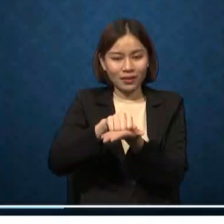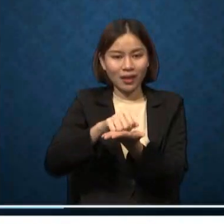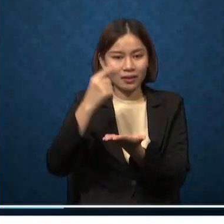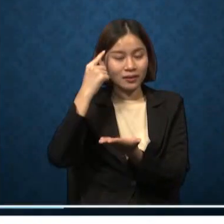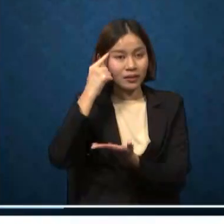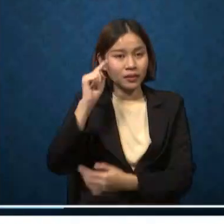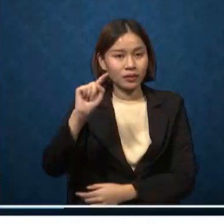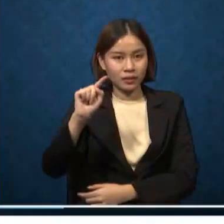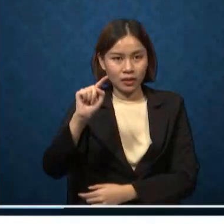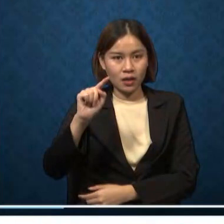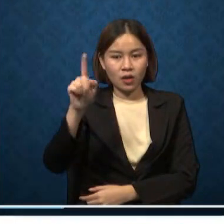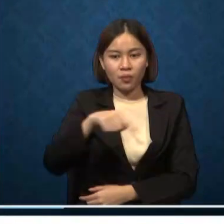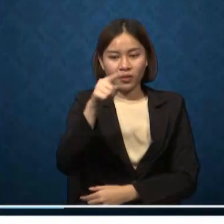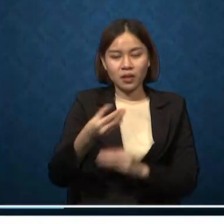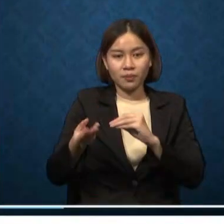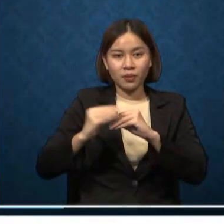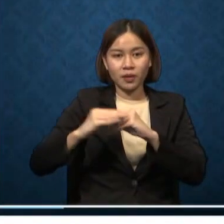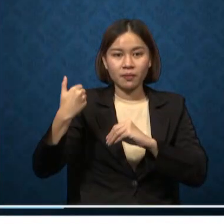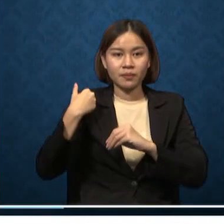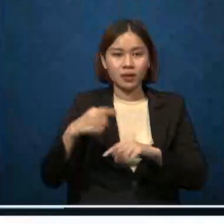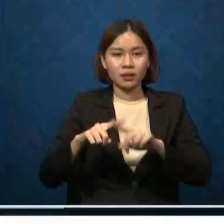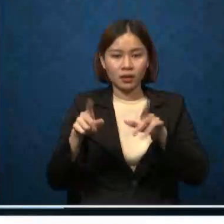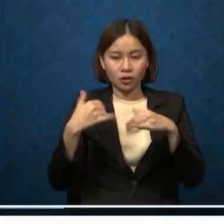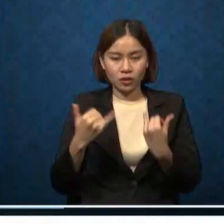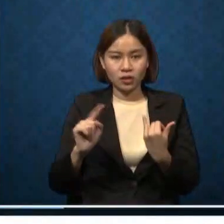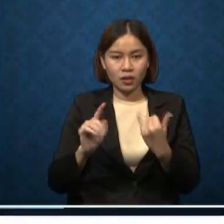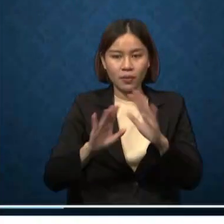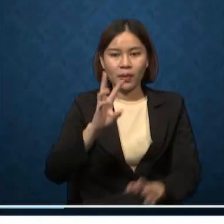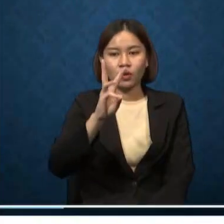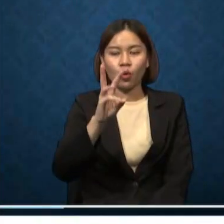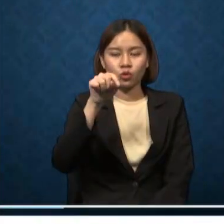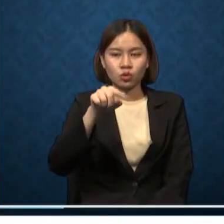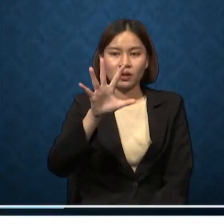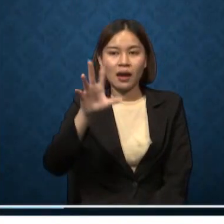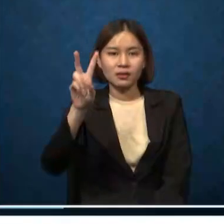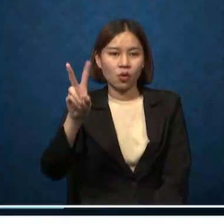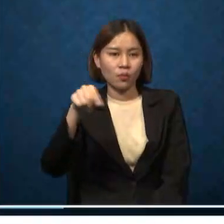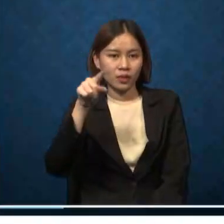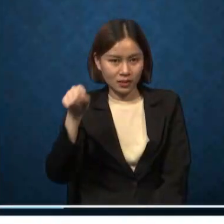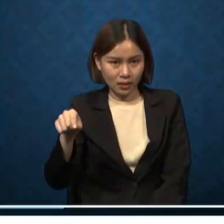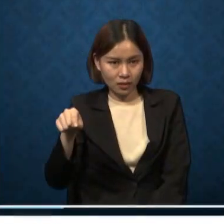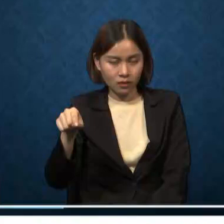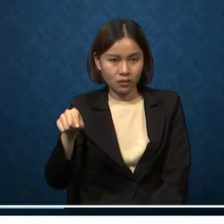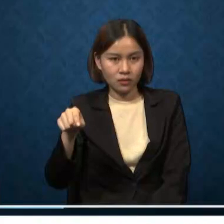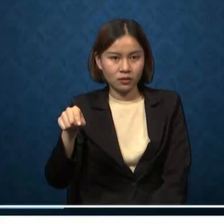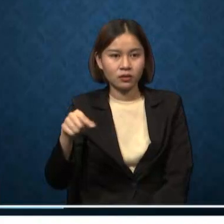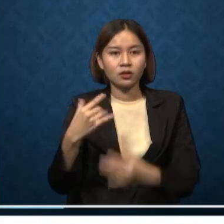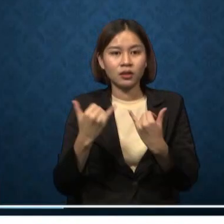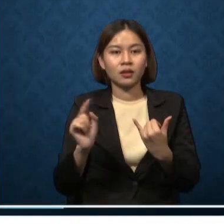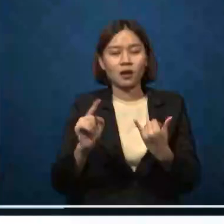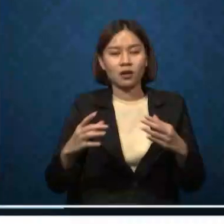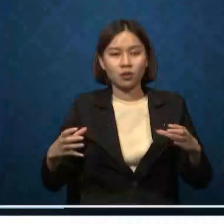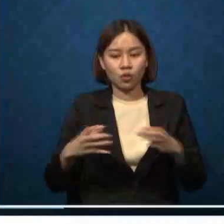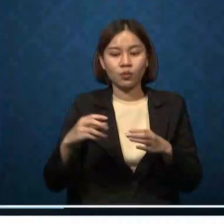น่าจะมีเปอร์เซ็นต์มากกว่านี้นะคะแต่ปัจจุบันเอยู่ที่ร้อยละ6.52ทั้งนี้เนี่ยกลุ่มที่